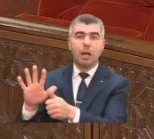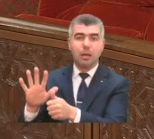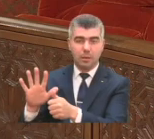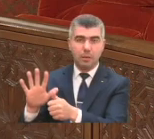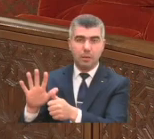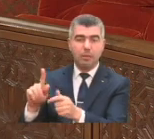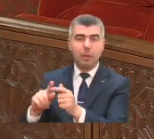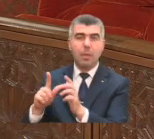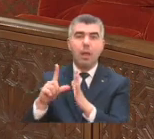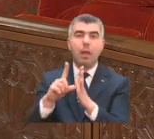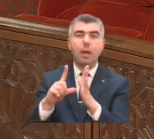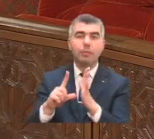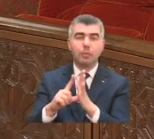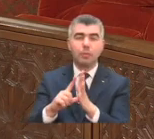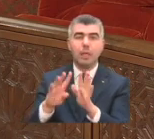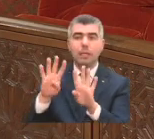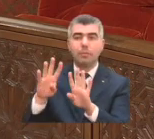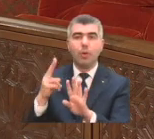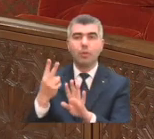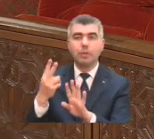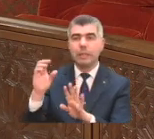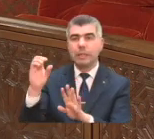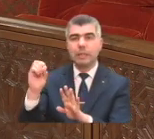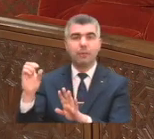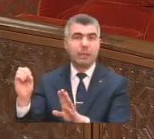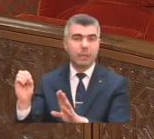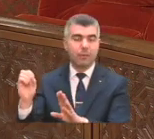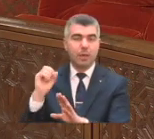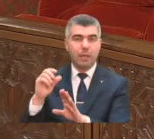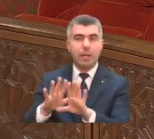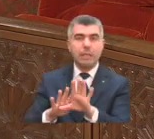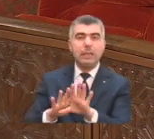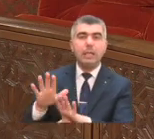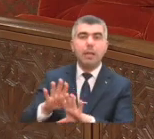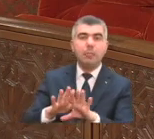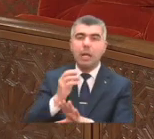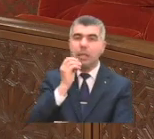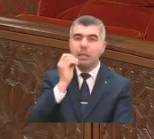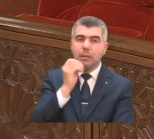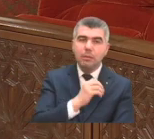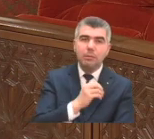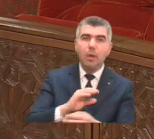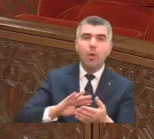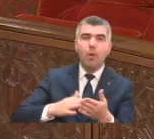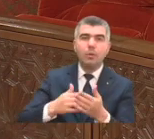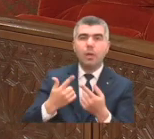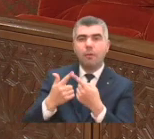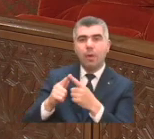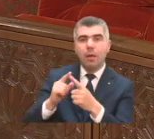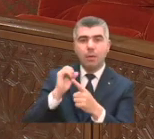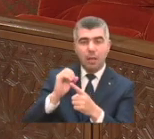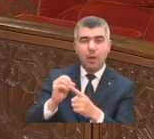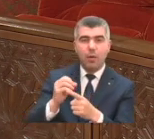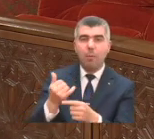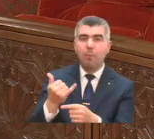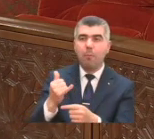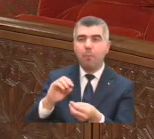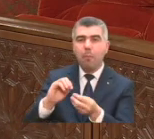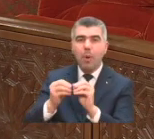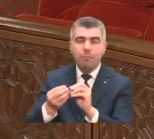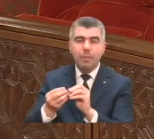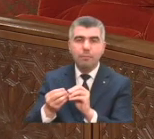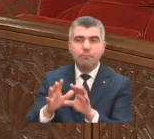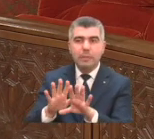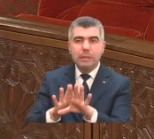واحد القانون 2800 اللي كتعلق بتدبير النفايات والتخلص منها للتغلب على الإشكاليات اللي مرتبطة